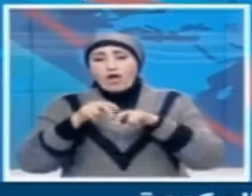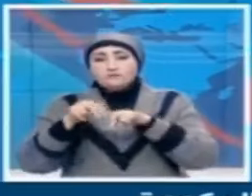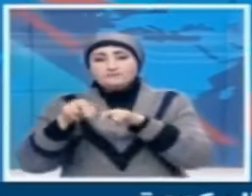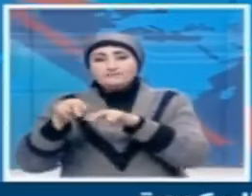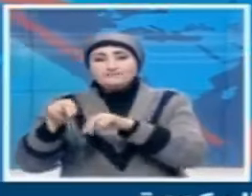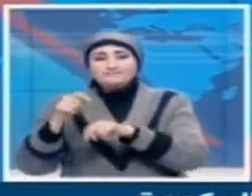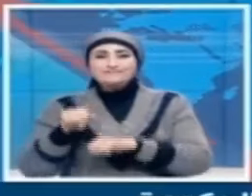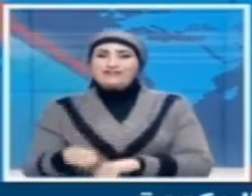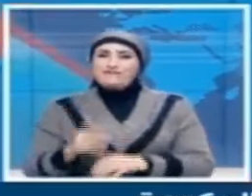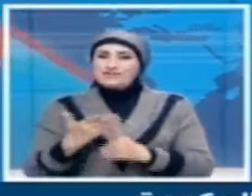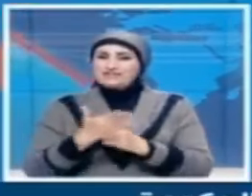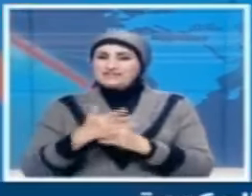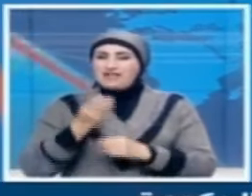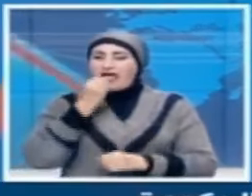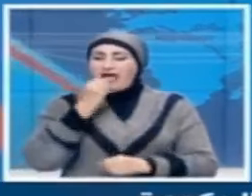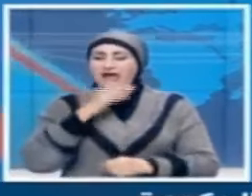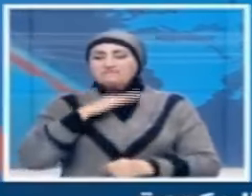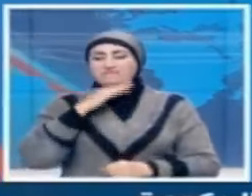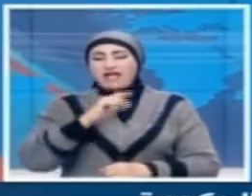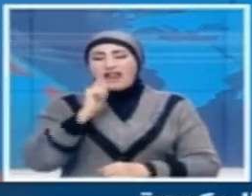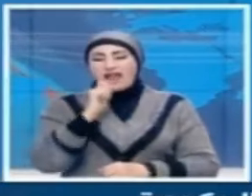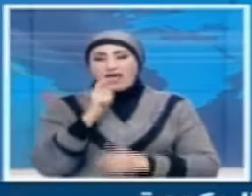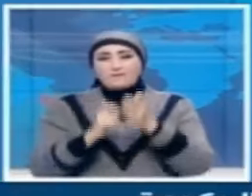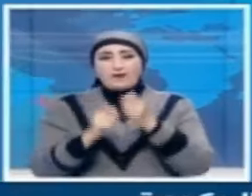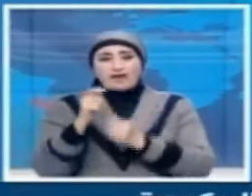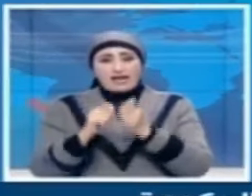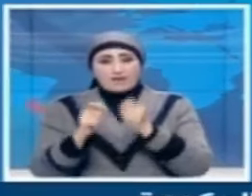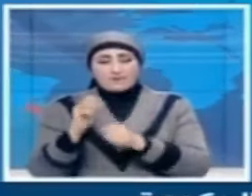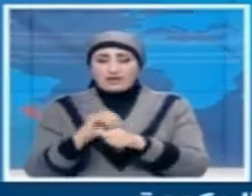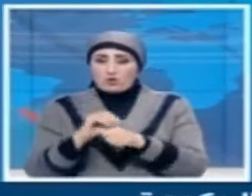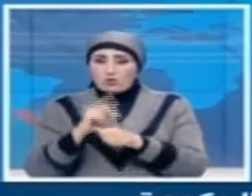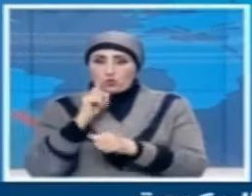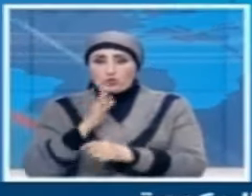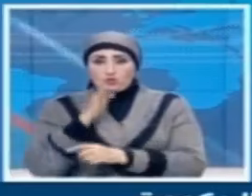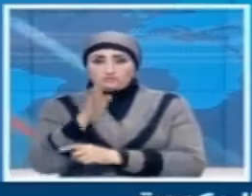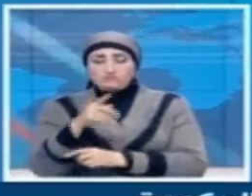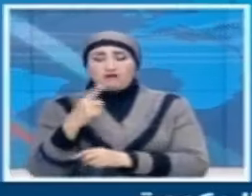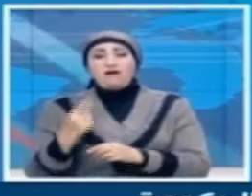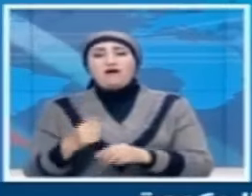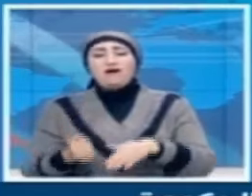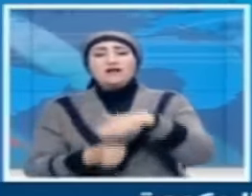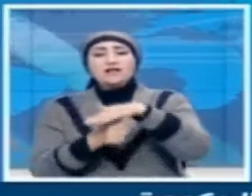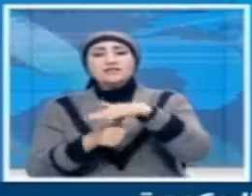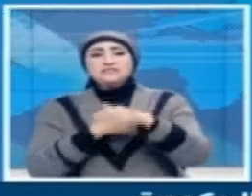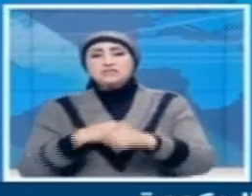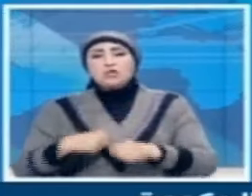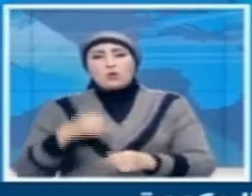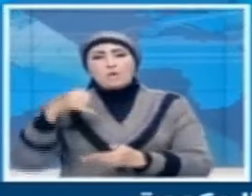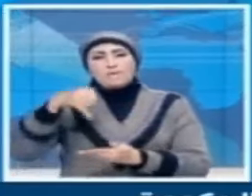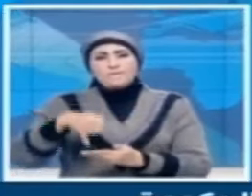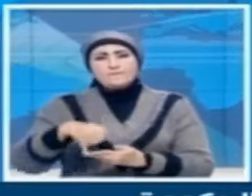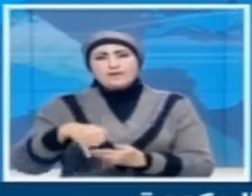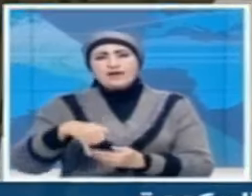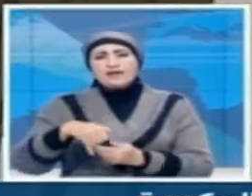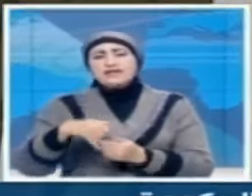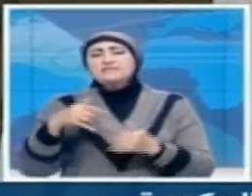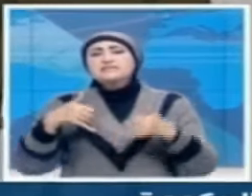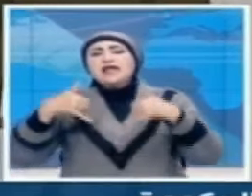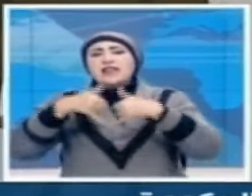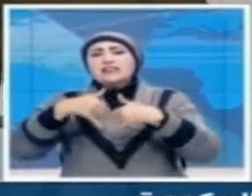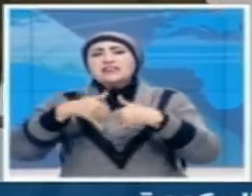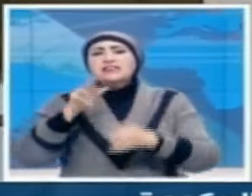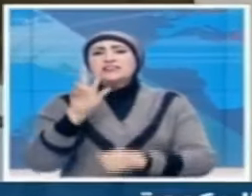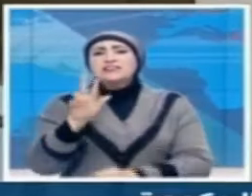المصرية لتحقيق الأمن الغذائي من اللحوم والألبان. جاء ذلك خلال تفقد رئيس الوزراء مركز